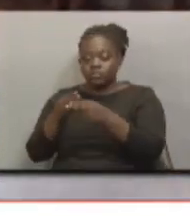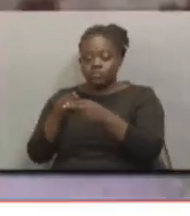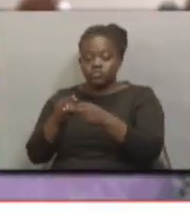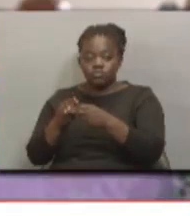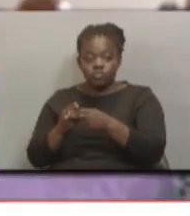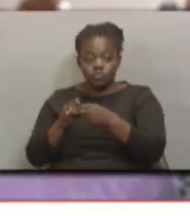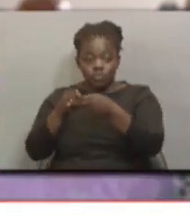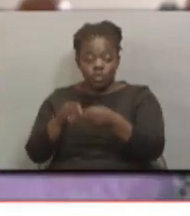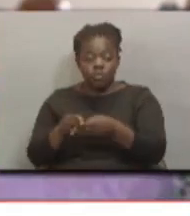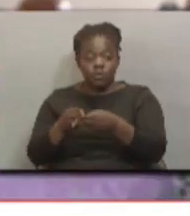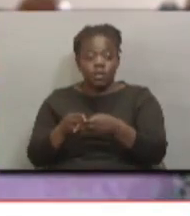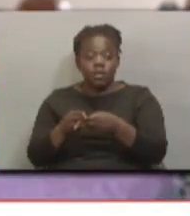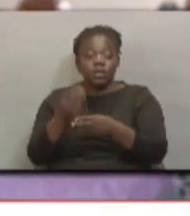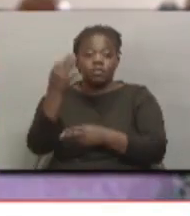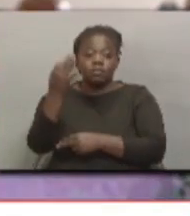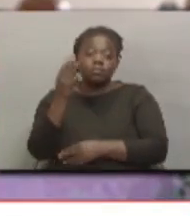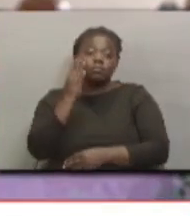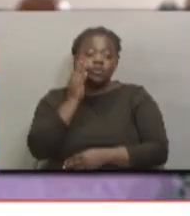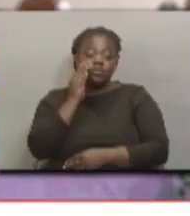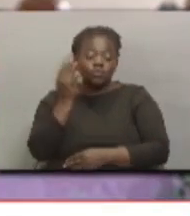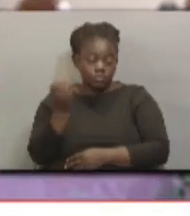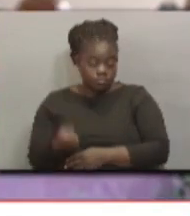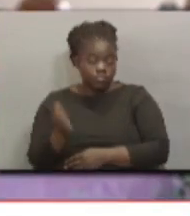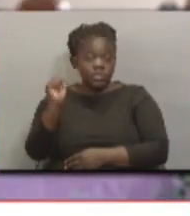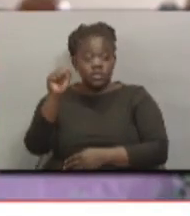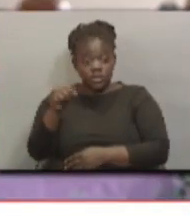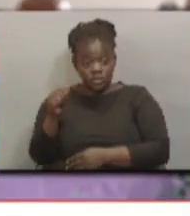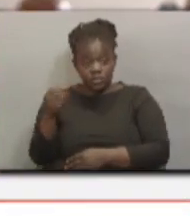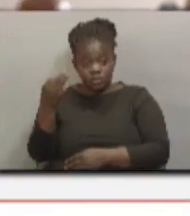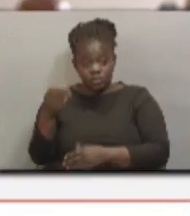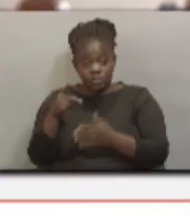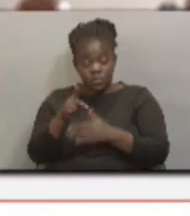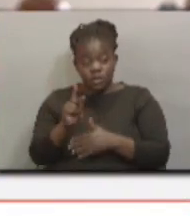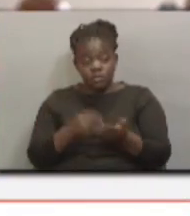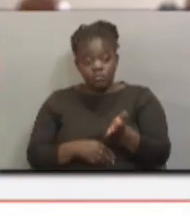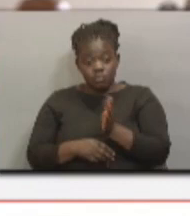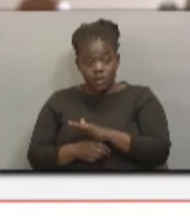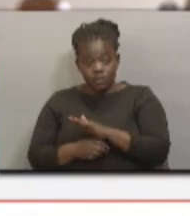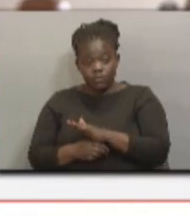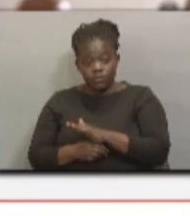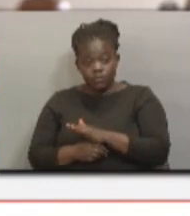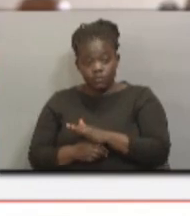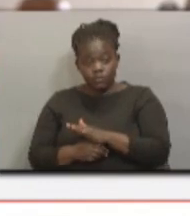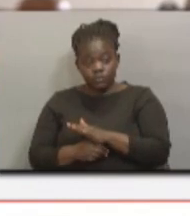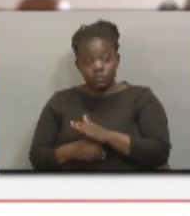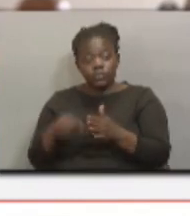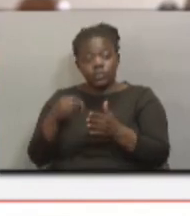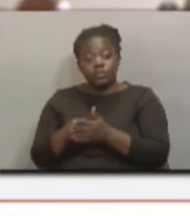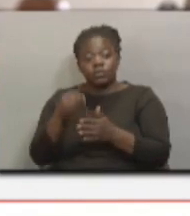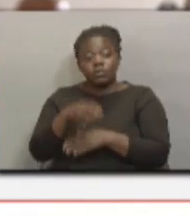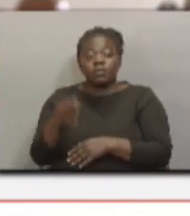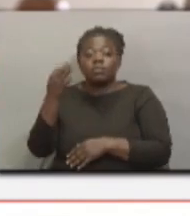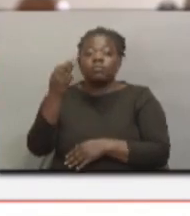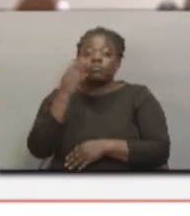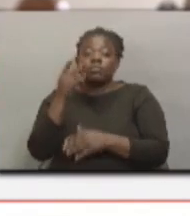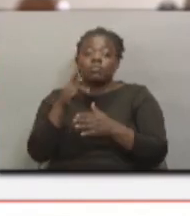3. They give me us 3. Yes. That 3 we are paying it back. That money, 3 million,